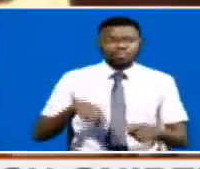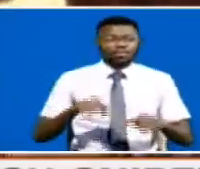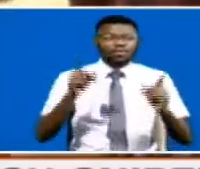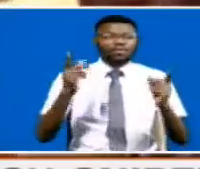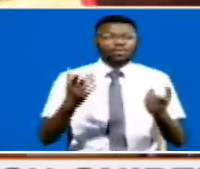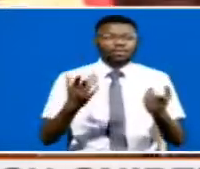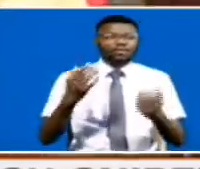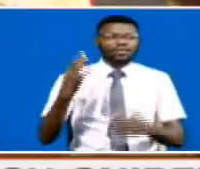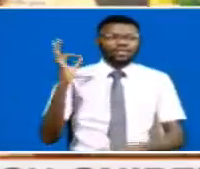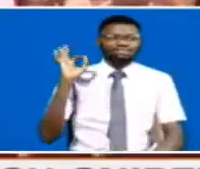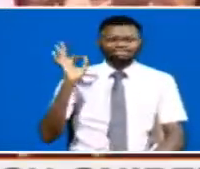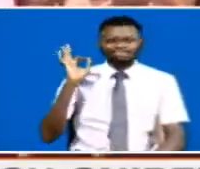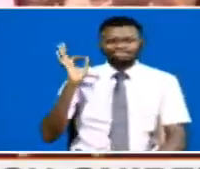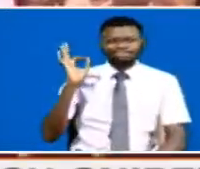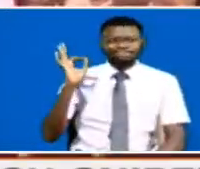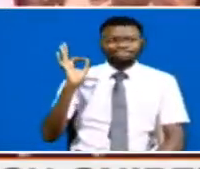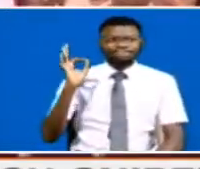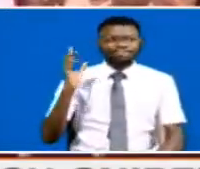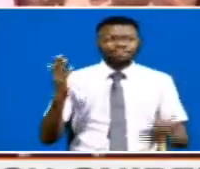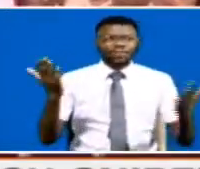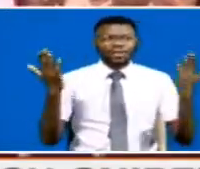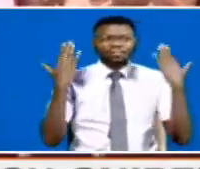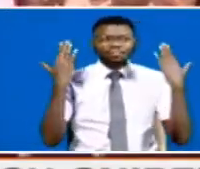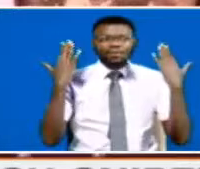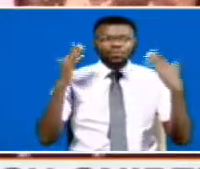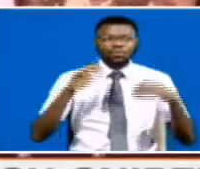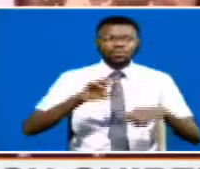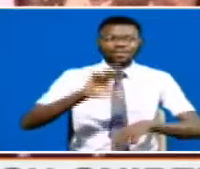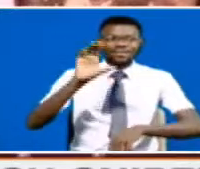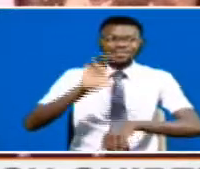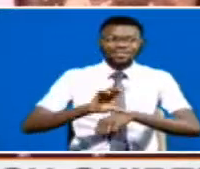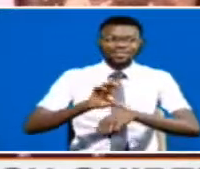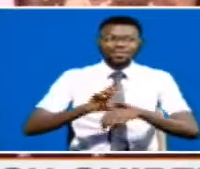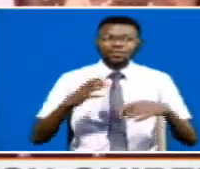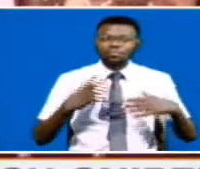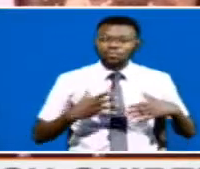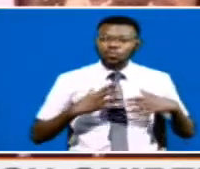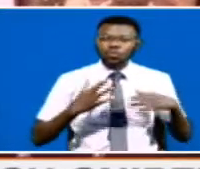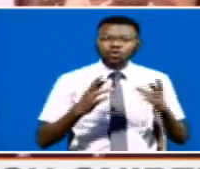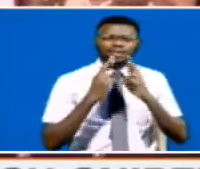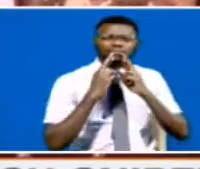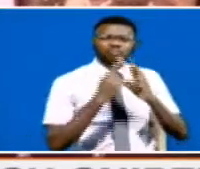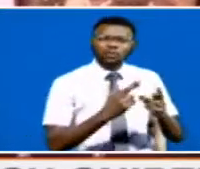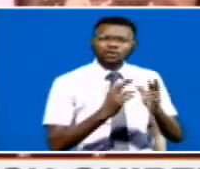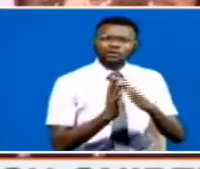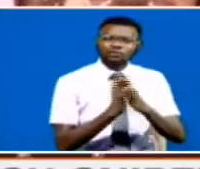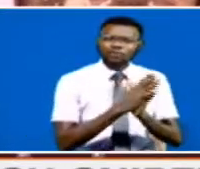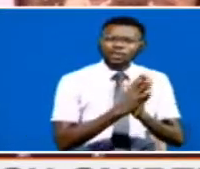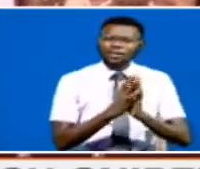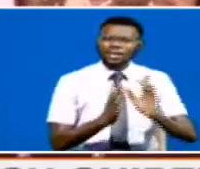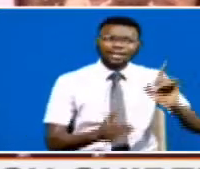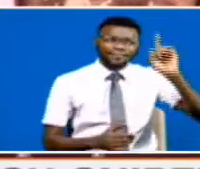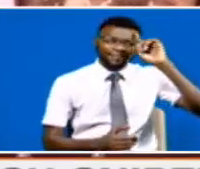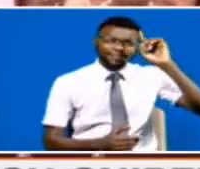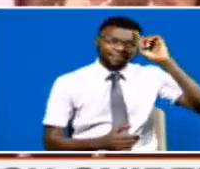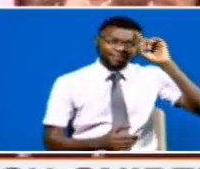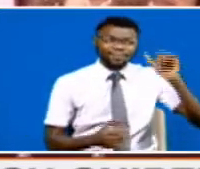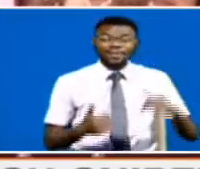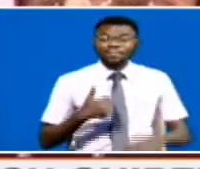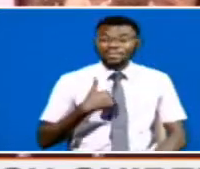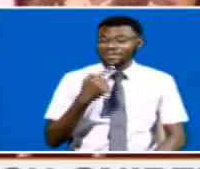katika kanisa mjini Meru. Kwa wale ambao wanaripoti vitu ambavyo hawajui, napenda